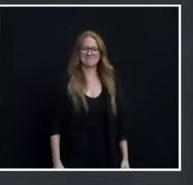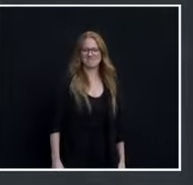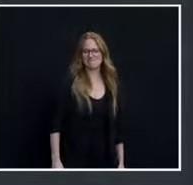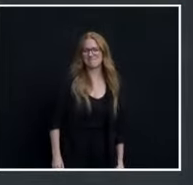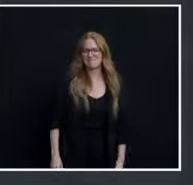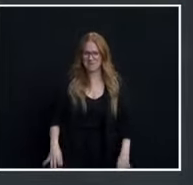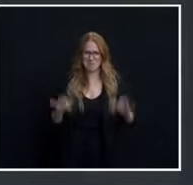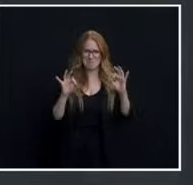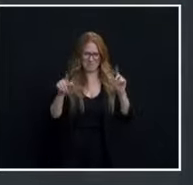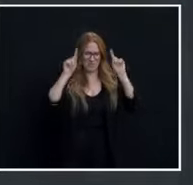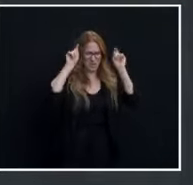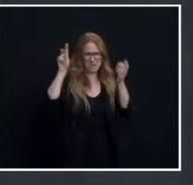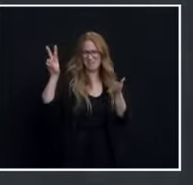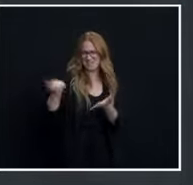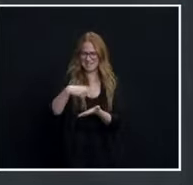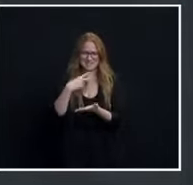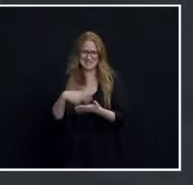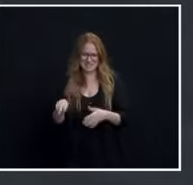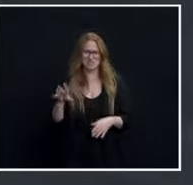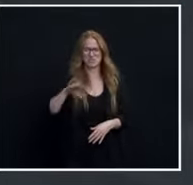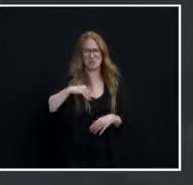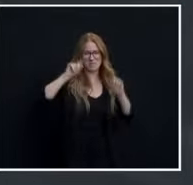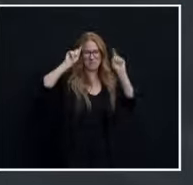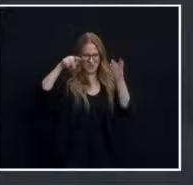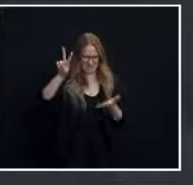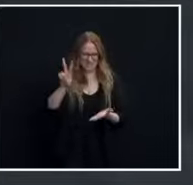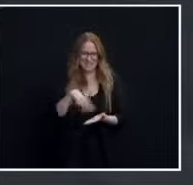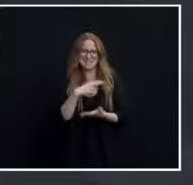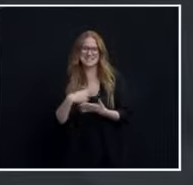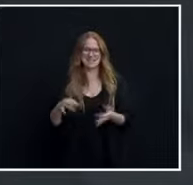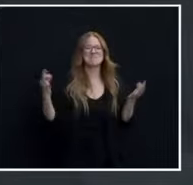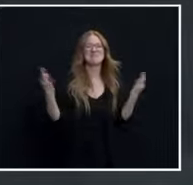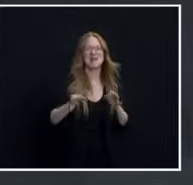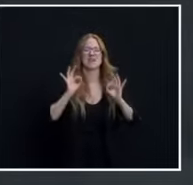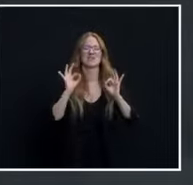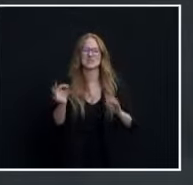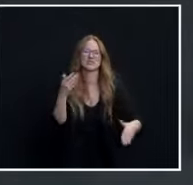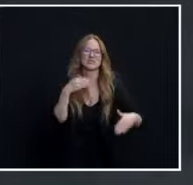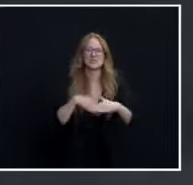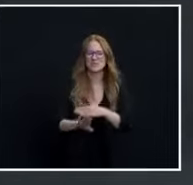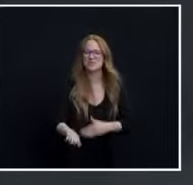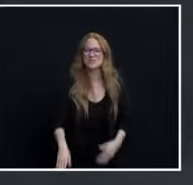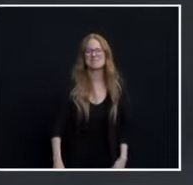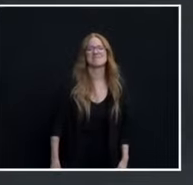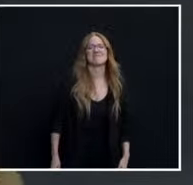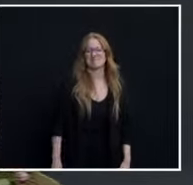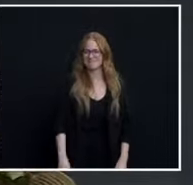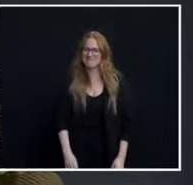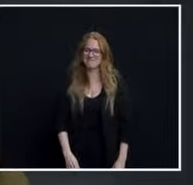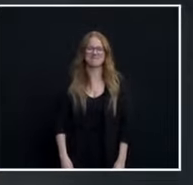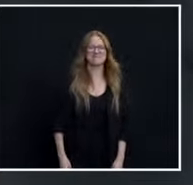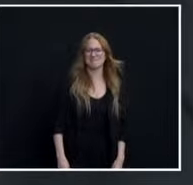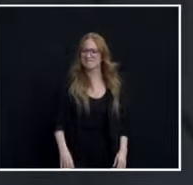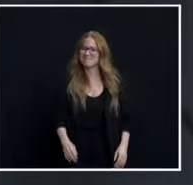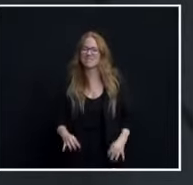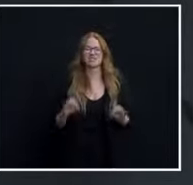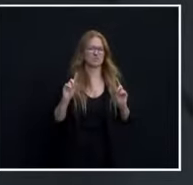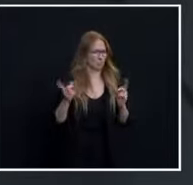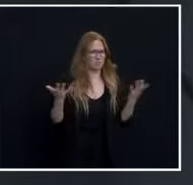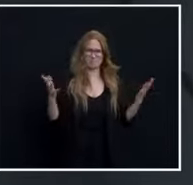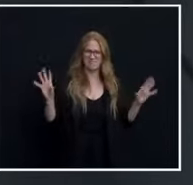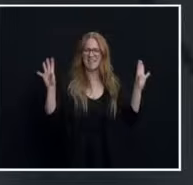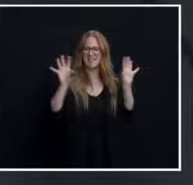Quark. Wanns mit Ivy tanzt, wanns mit Ivy tanzt, wanns du mit Ivy tanzt, dann brauchst du die Schuhe. Weil dann der